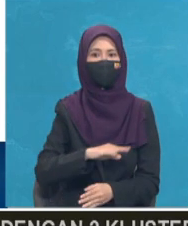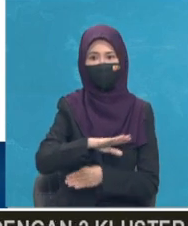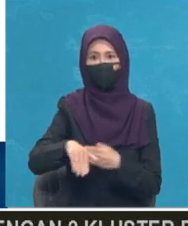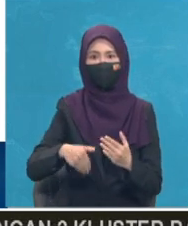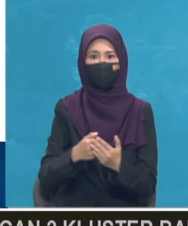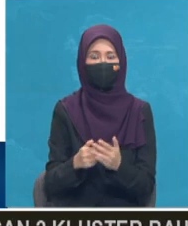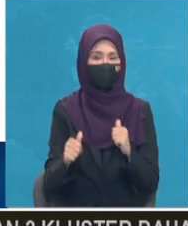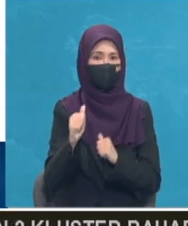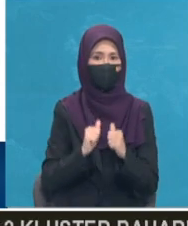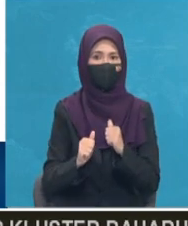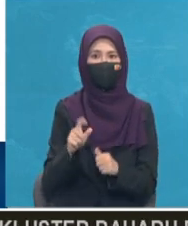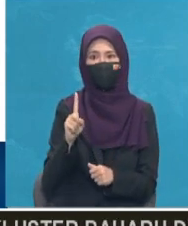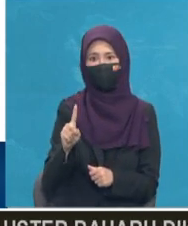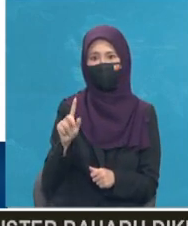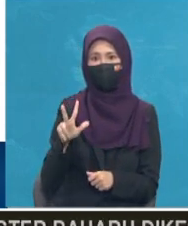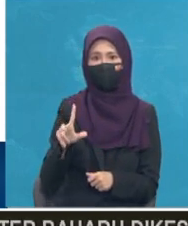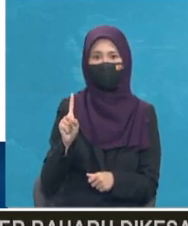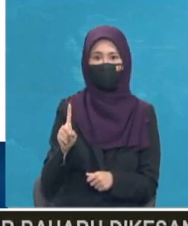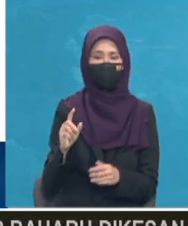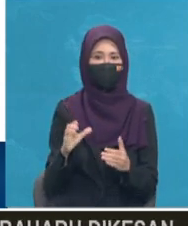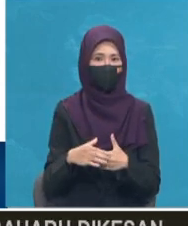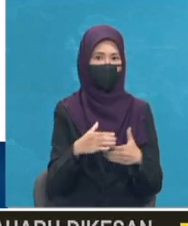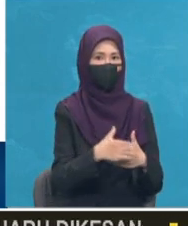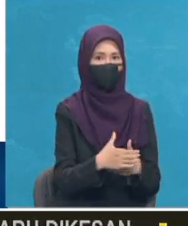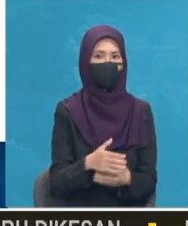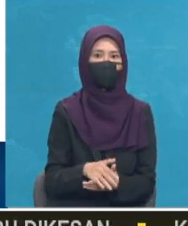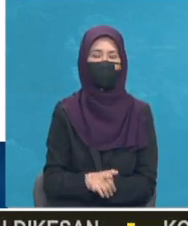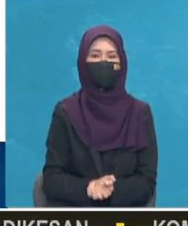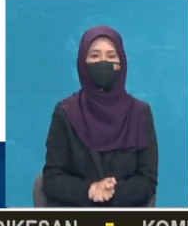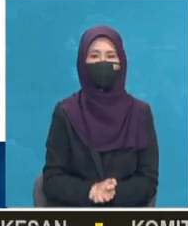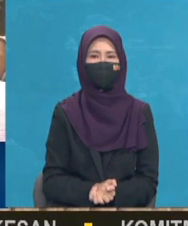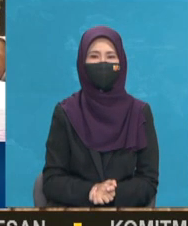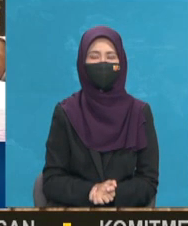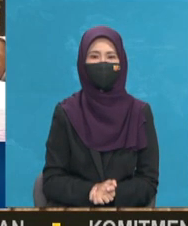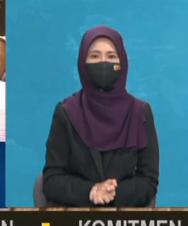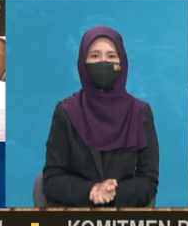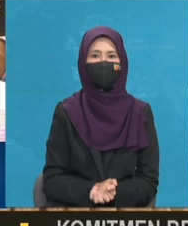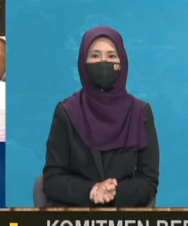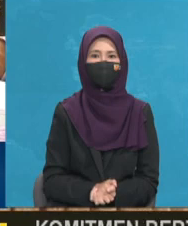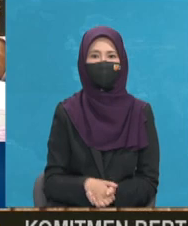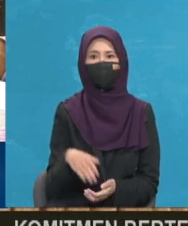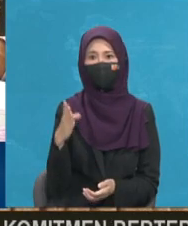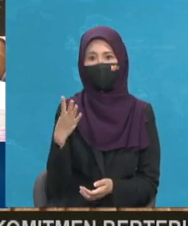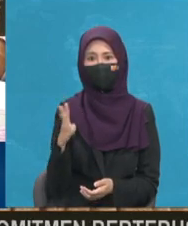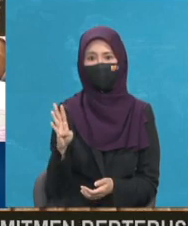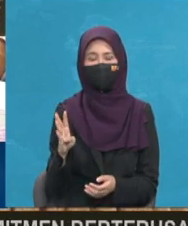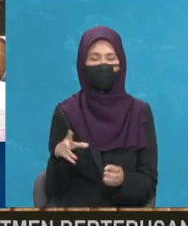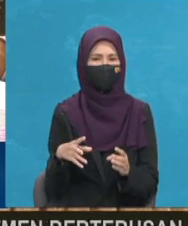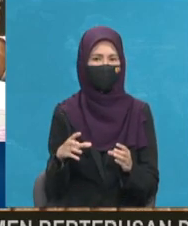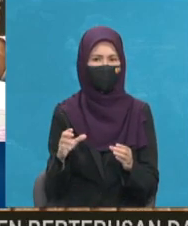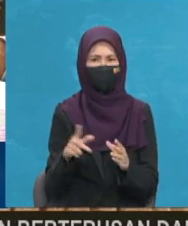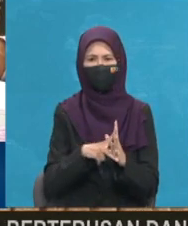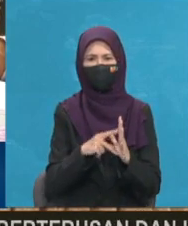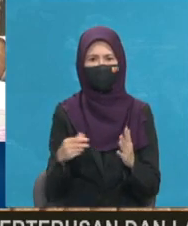gasing aktif adalah 131 Cluster manakala terdapat 14 baru yang masih dalam